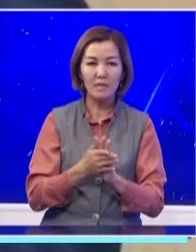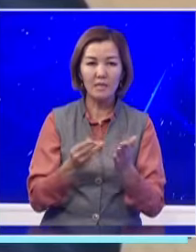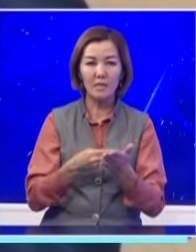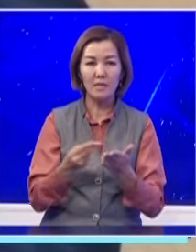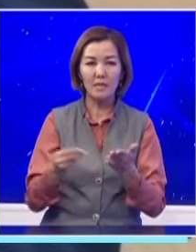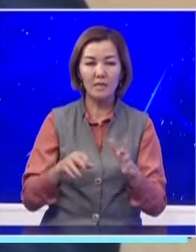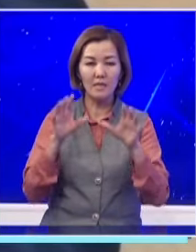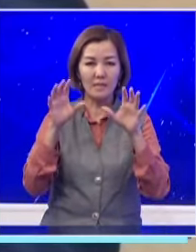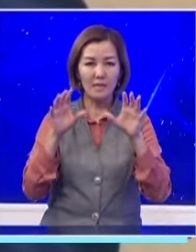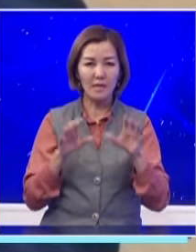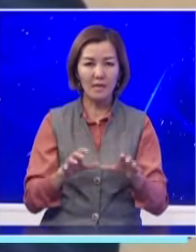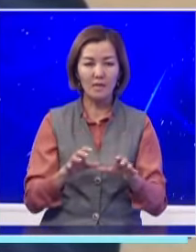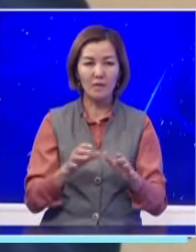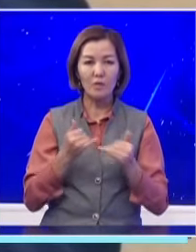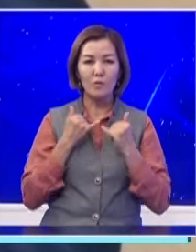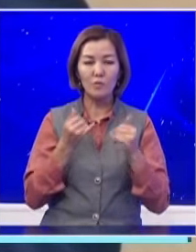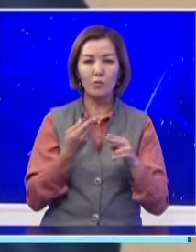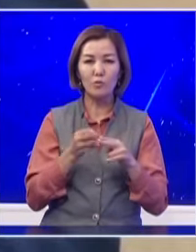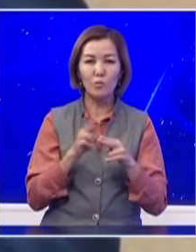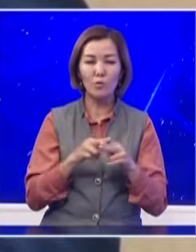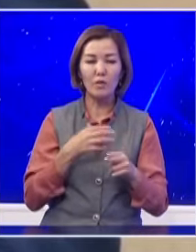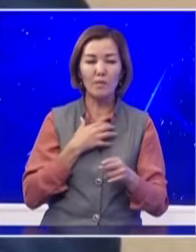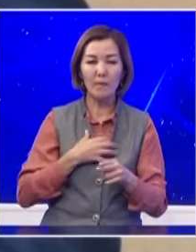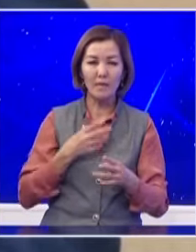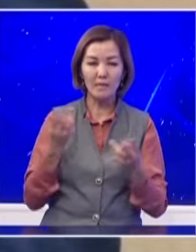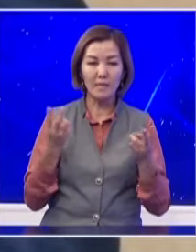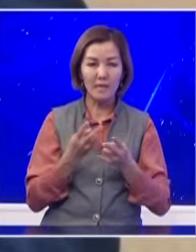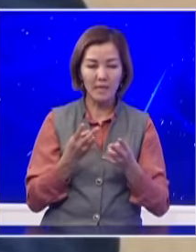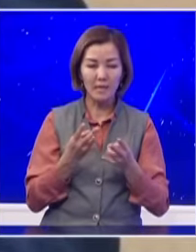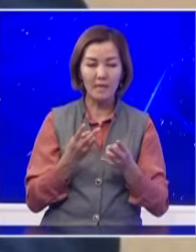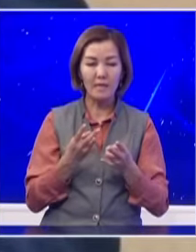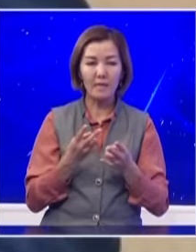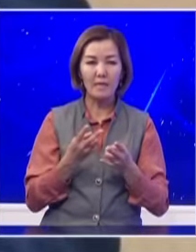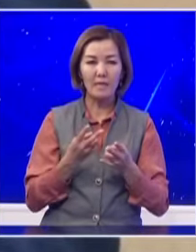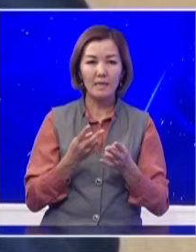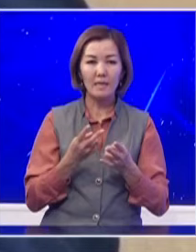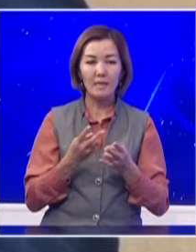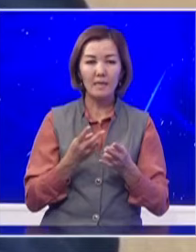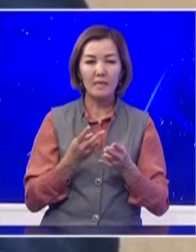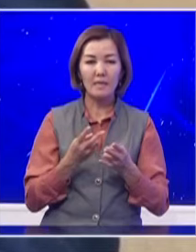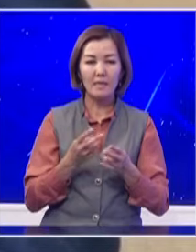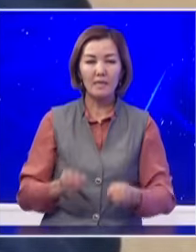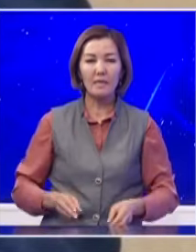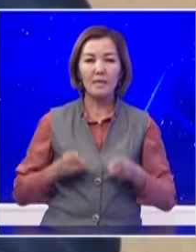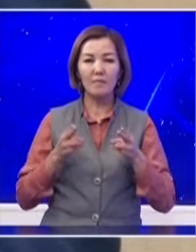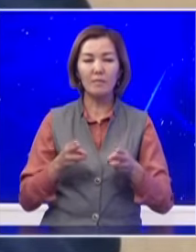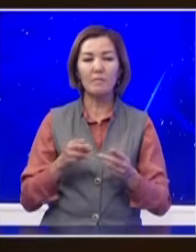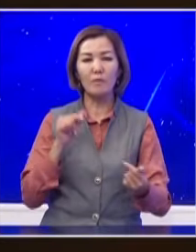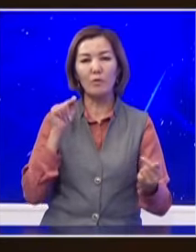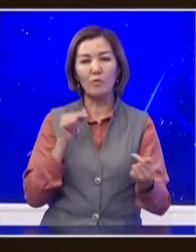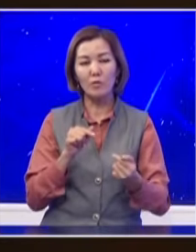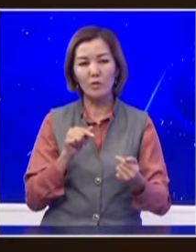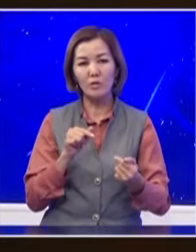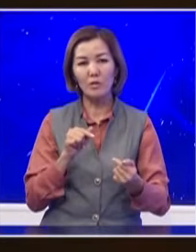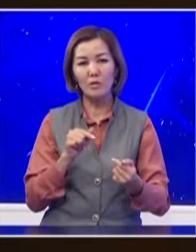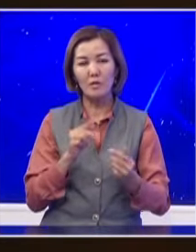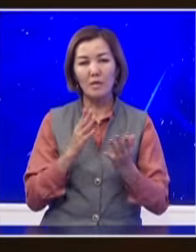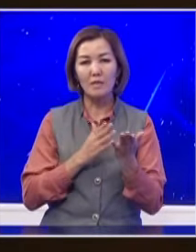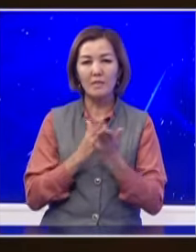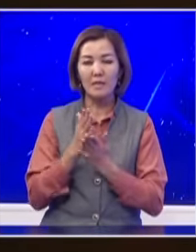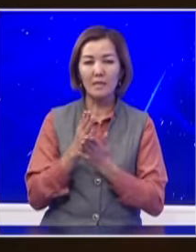заң мемлекетіміз үшін уақытылы және маңызды болып табылады. Және қылмыспен күрес